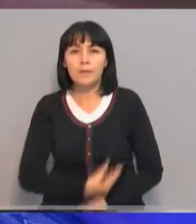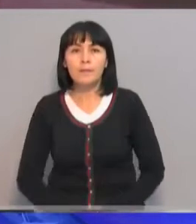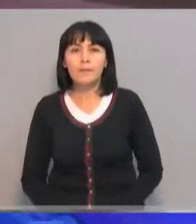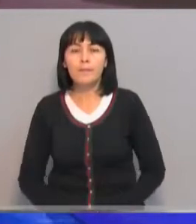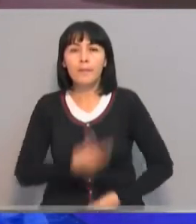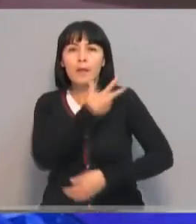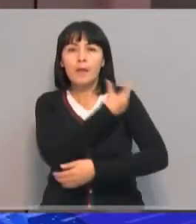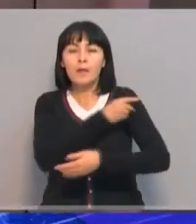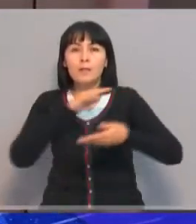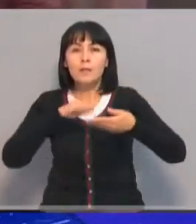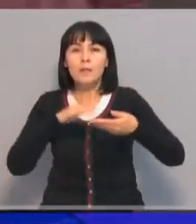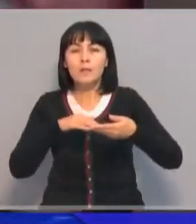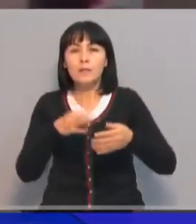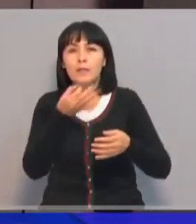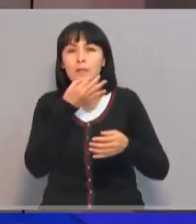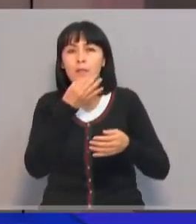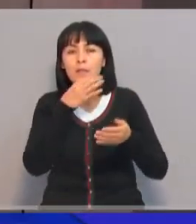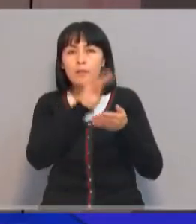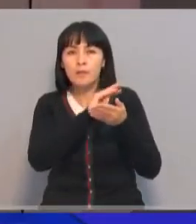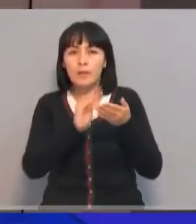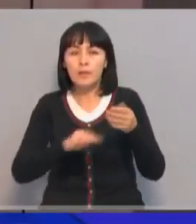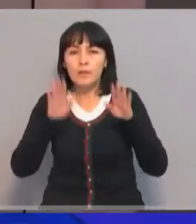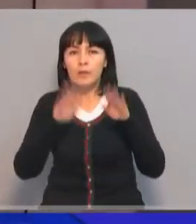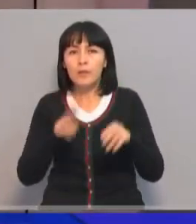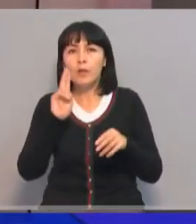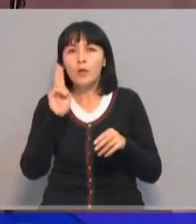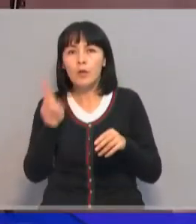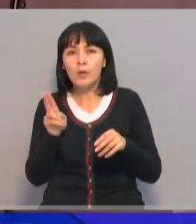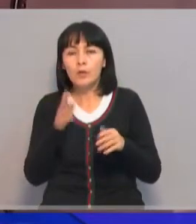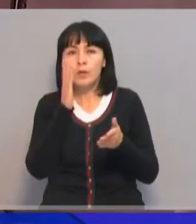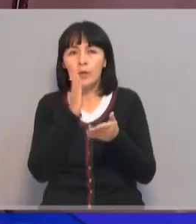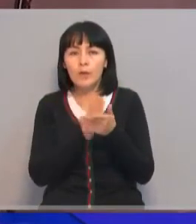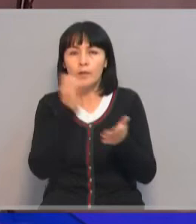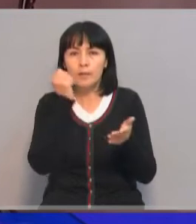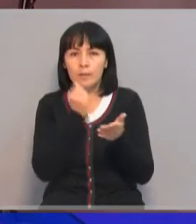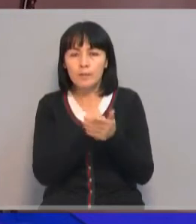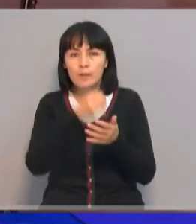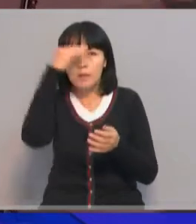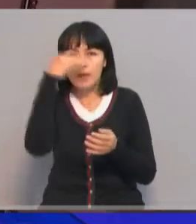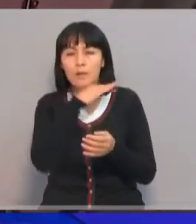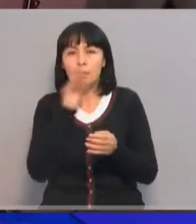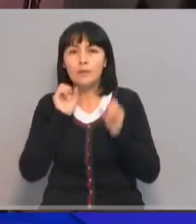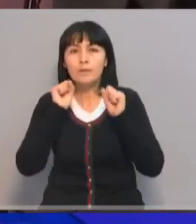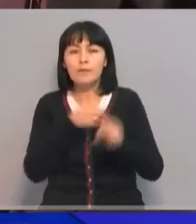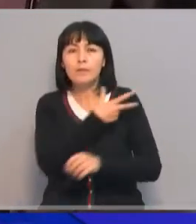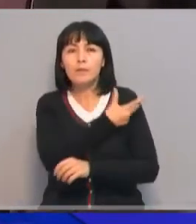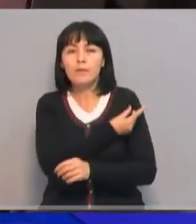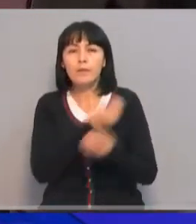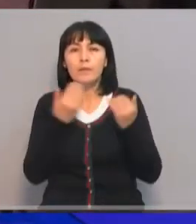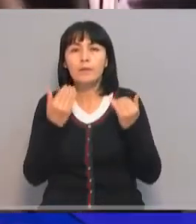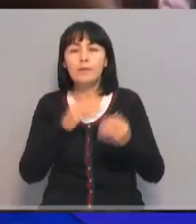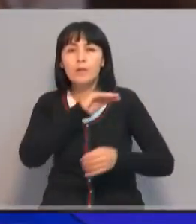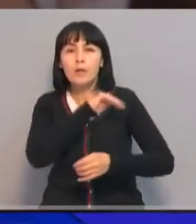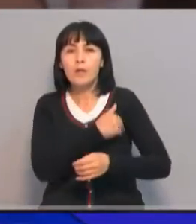На прививку приглашаются по заранее составленному списку только тех, у кого есть подписанные родителям согласие на вакцинацию. По